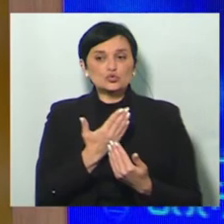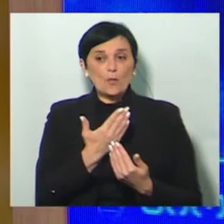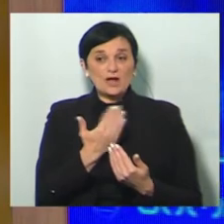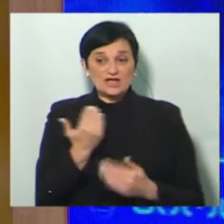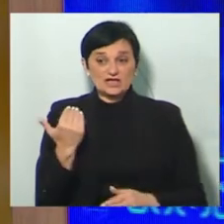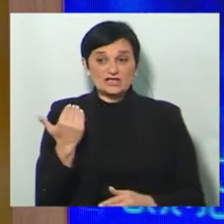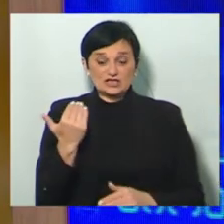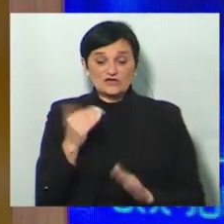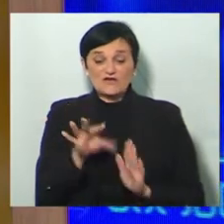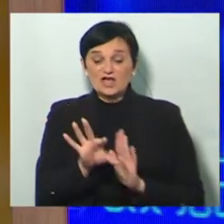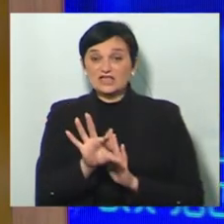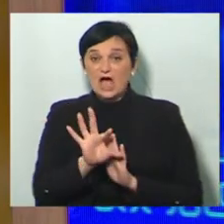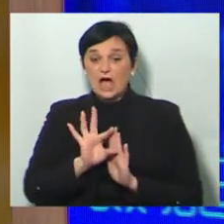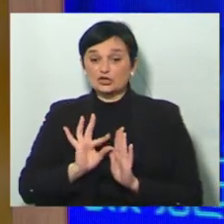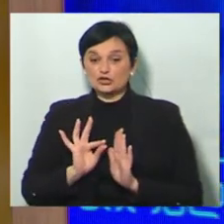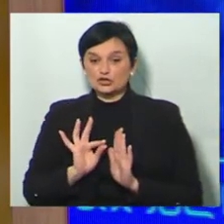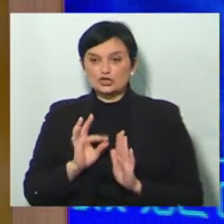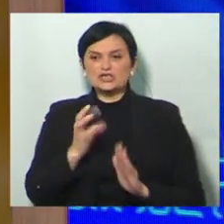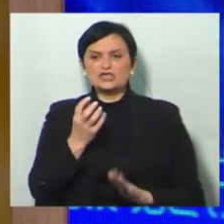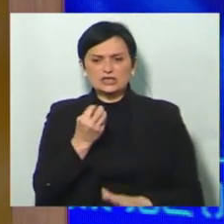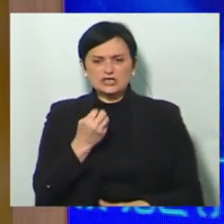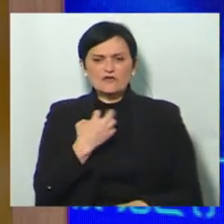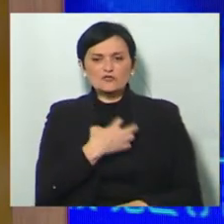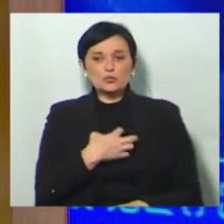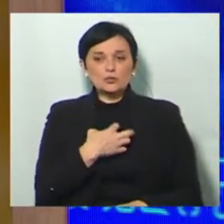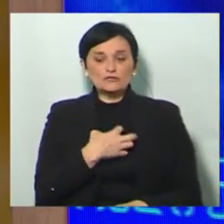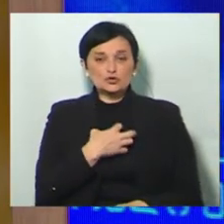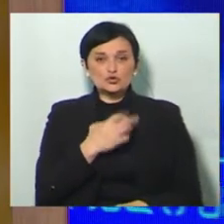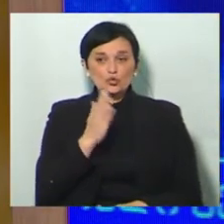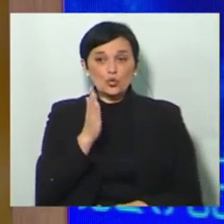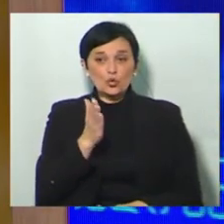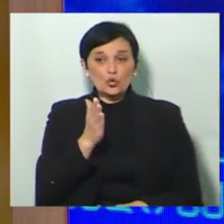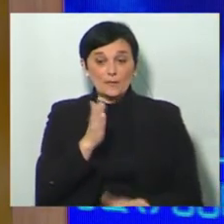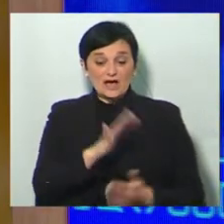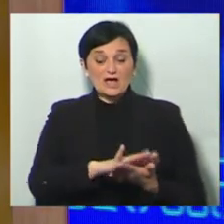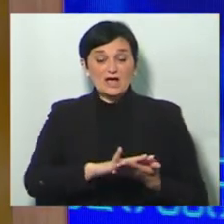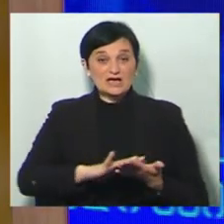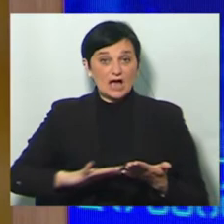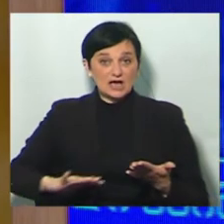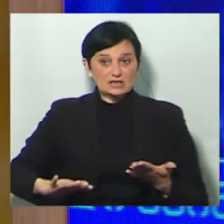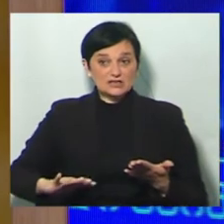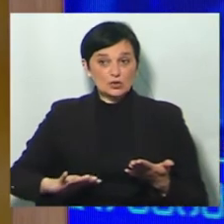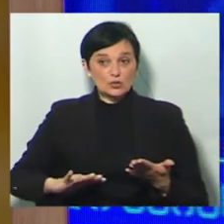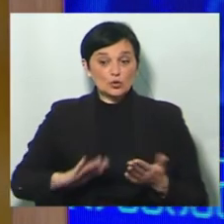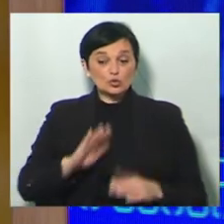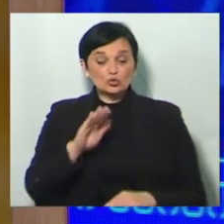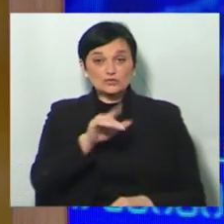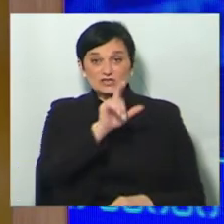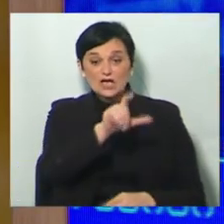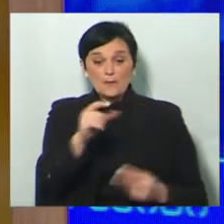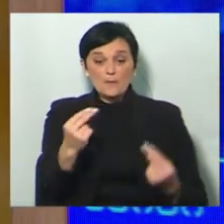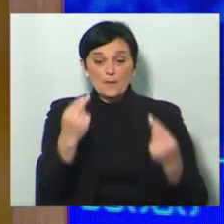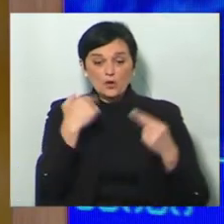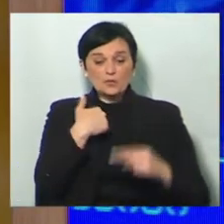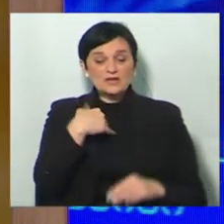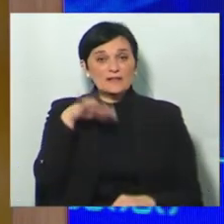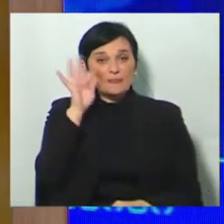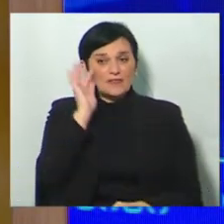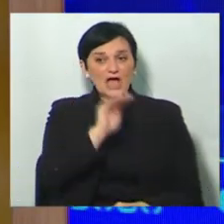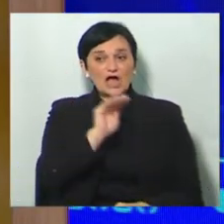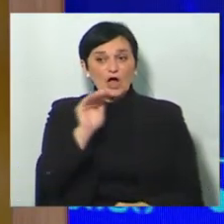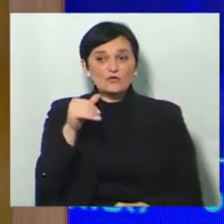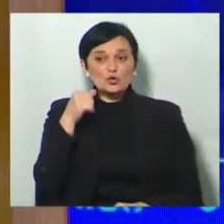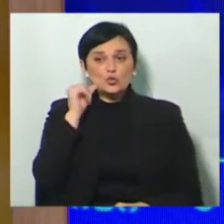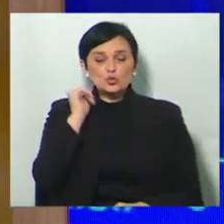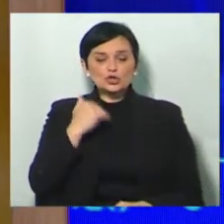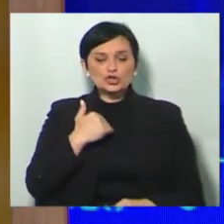რომელიც თქვენ აირჩიეთ და კიდევ უფრო მნიშვნელოვანი იქნება გაგრძელება, თუმცა მაყურებელს მინდა გავახსენო, რომ გუშინ